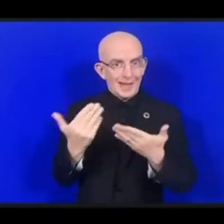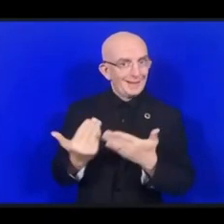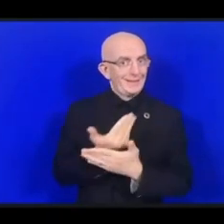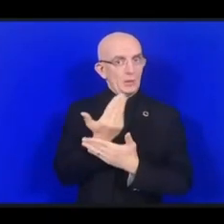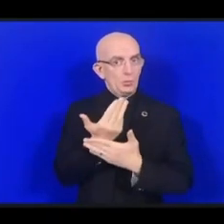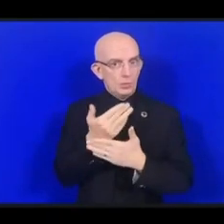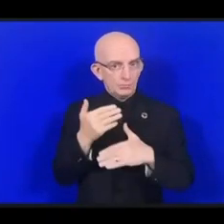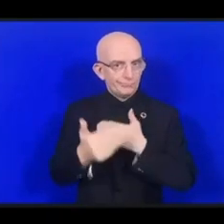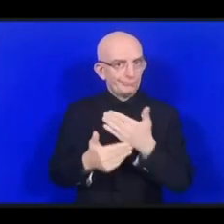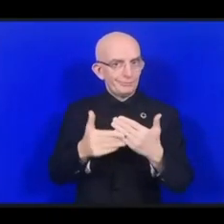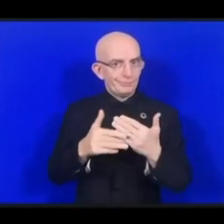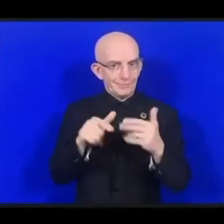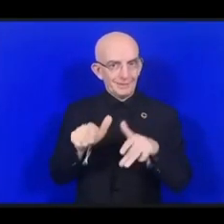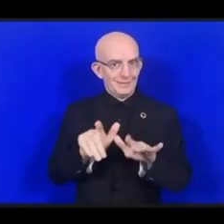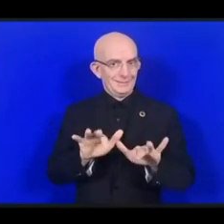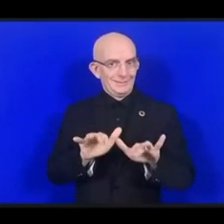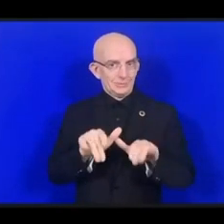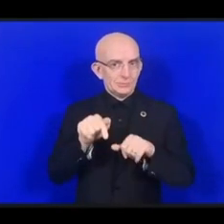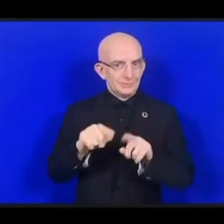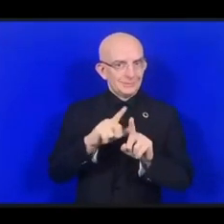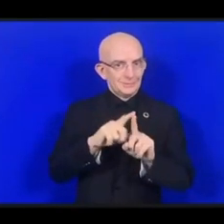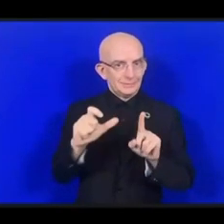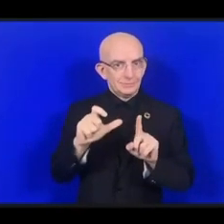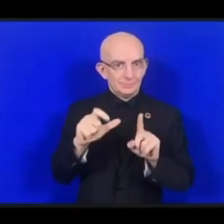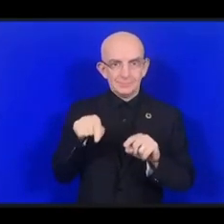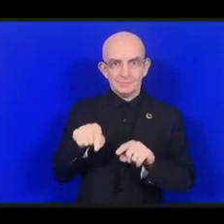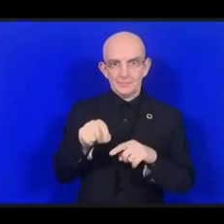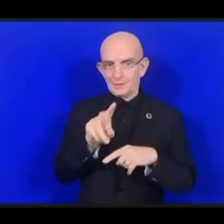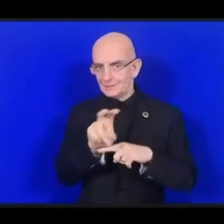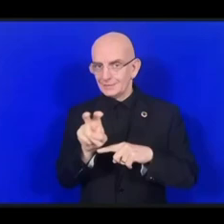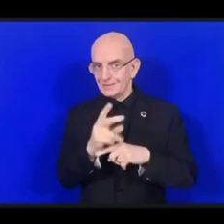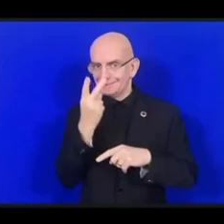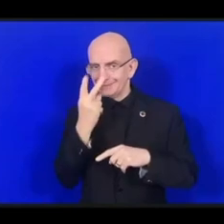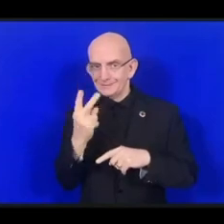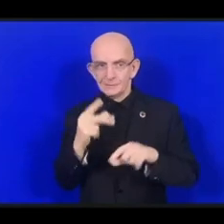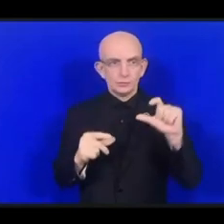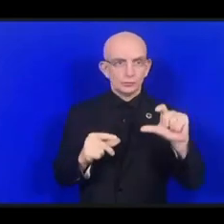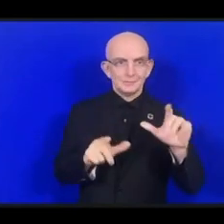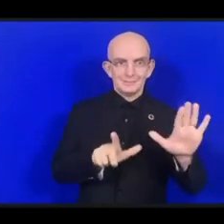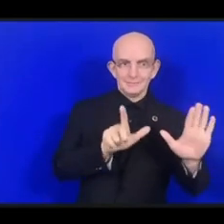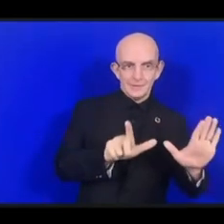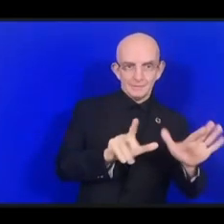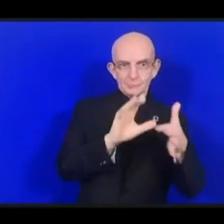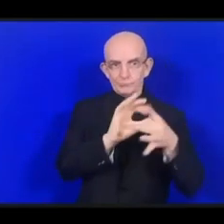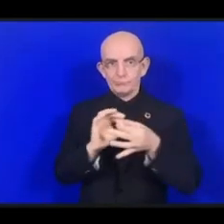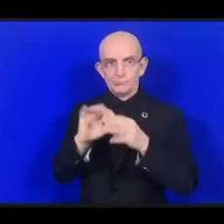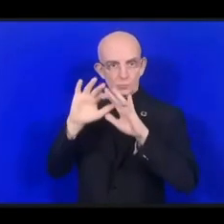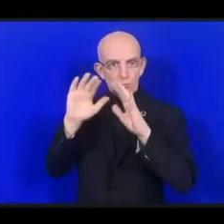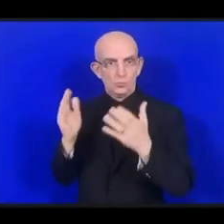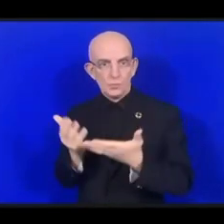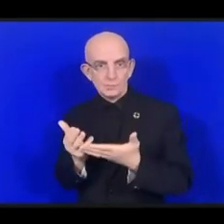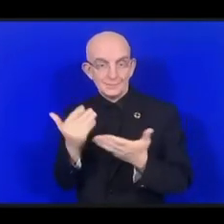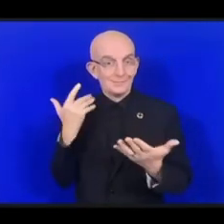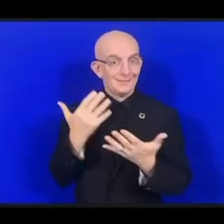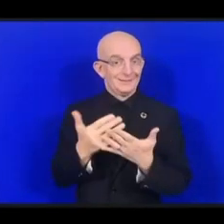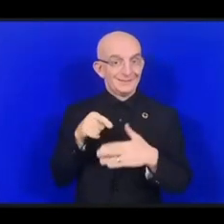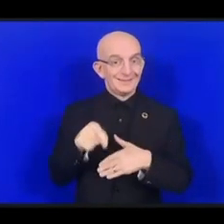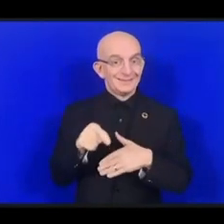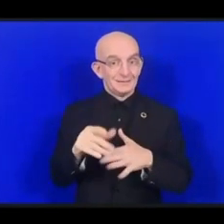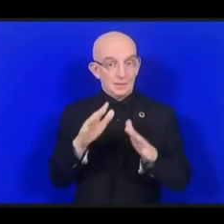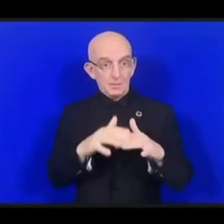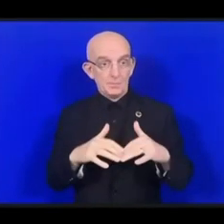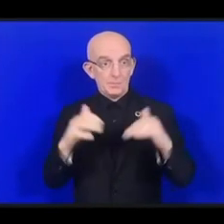غائبا في المسار برلماني اثناء هذا المنتدى هو المشاركه